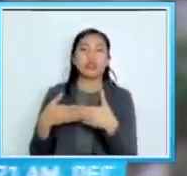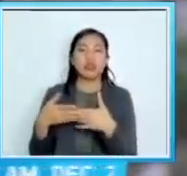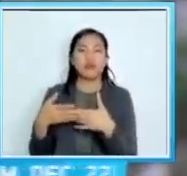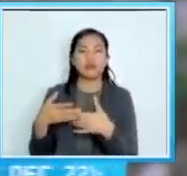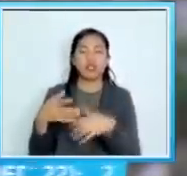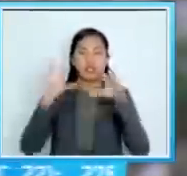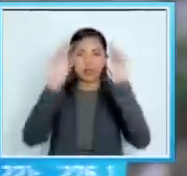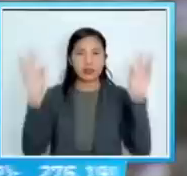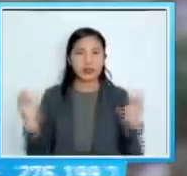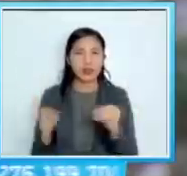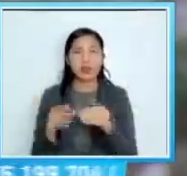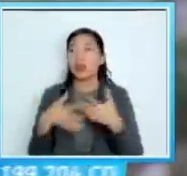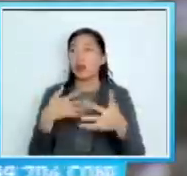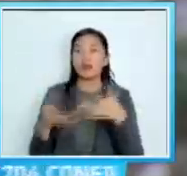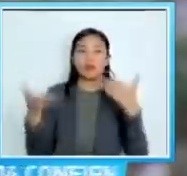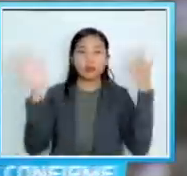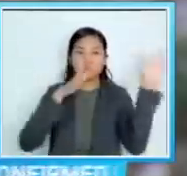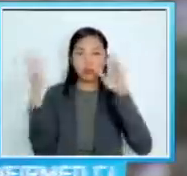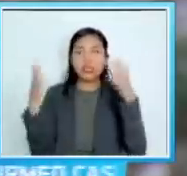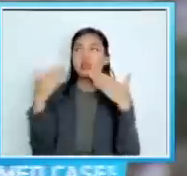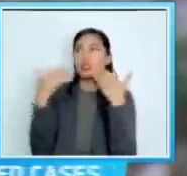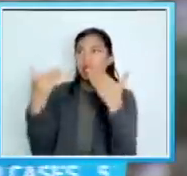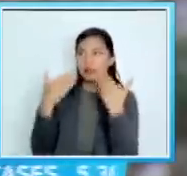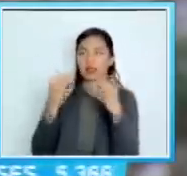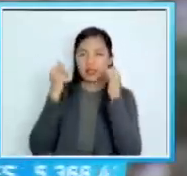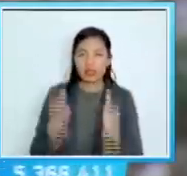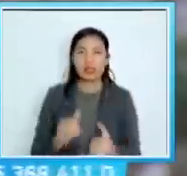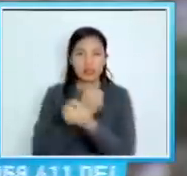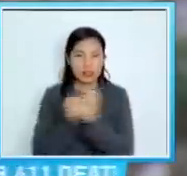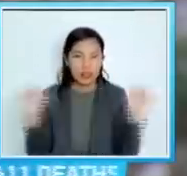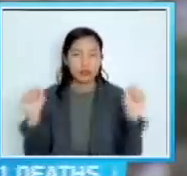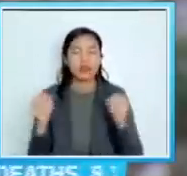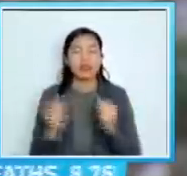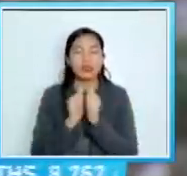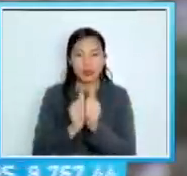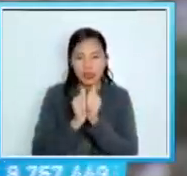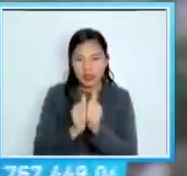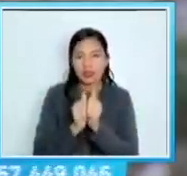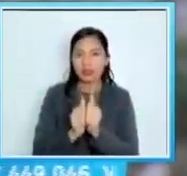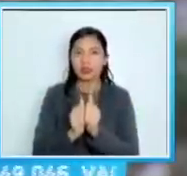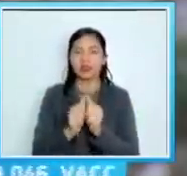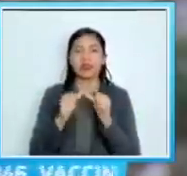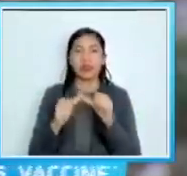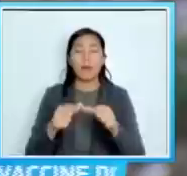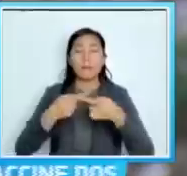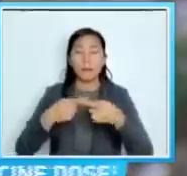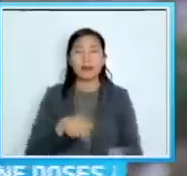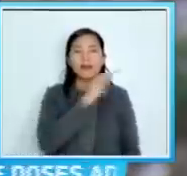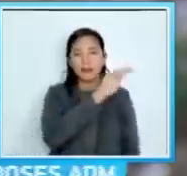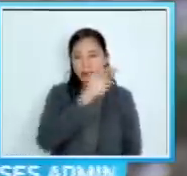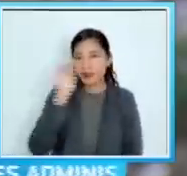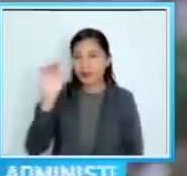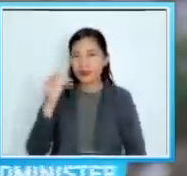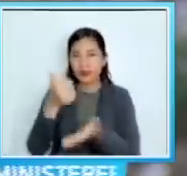unos, ipinagpapasalamat daw nilang nakaligtas sila at magkakasama pa rin. Pero dahil sa tindi na sinapit, kumakatok sila ng tulong lalo na ng